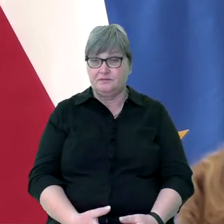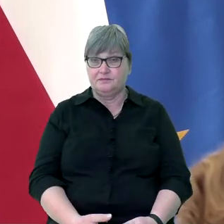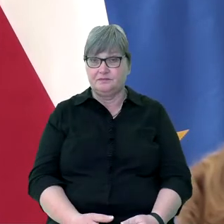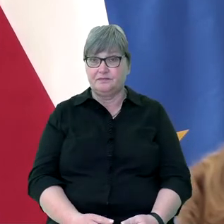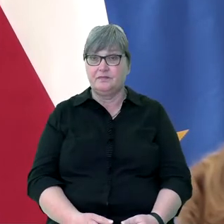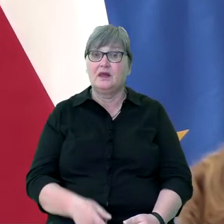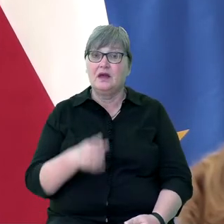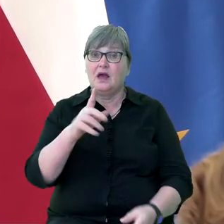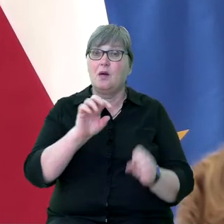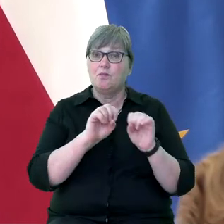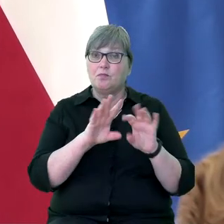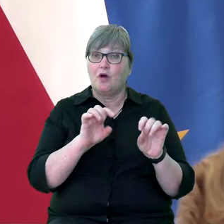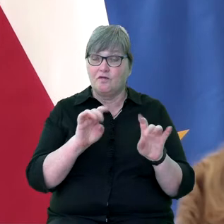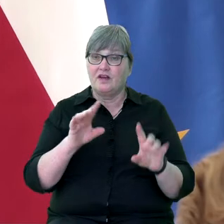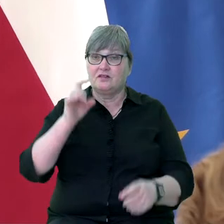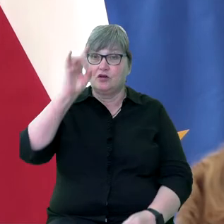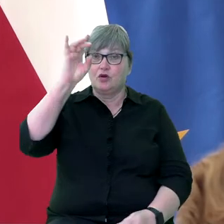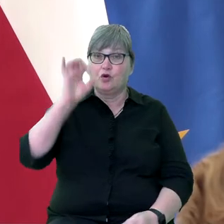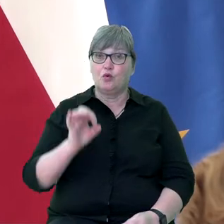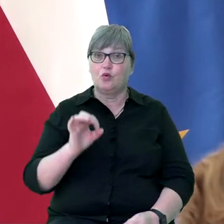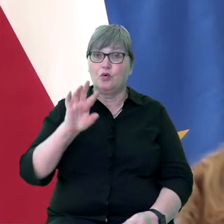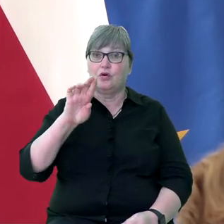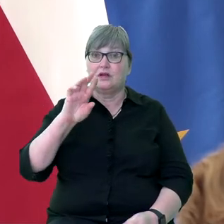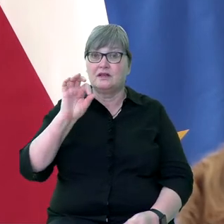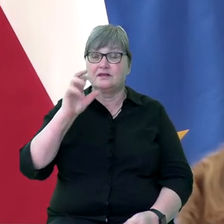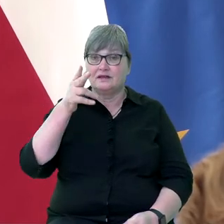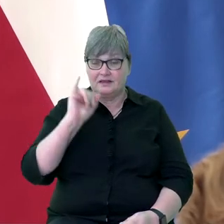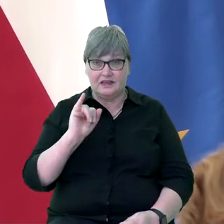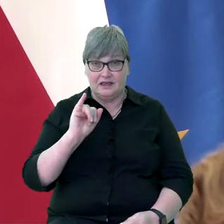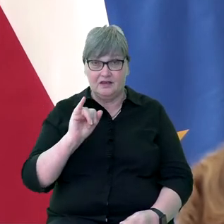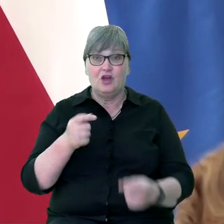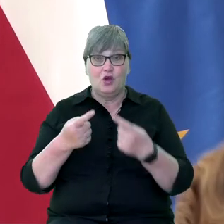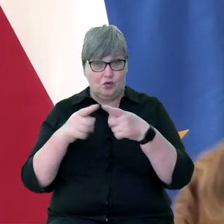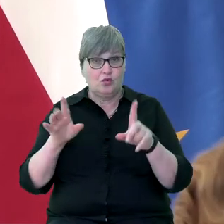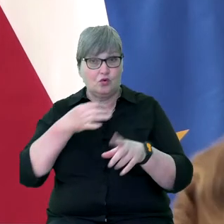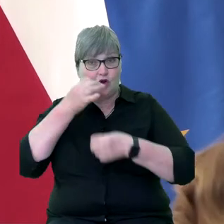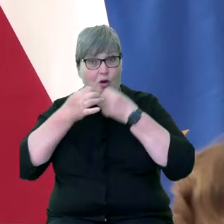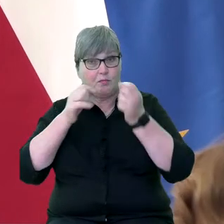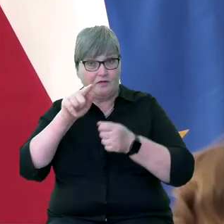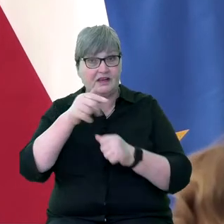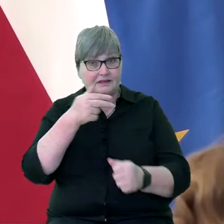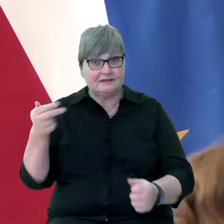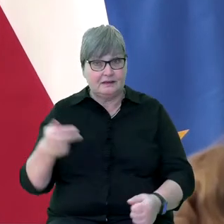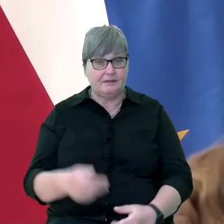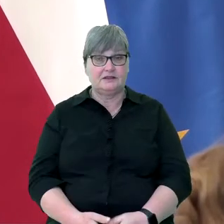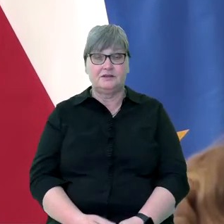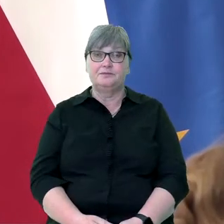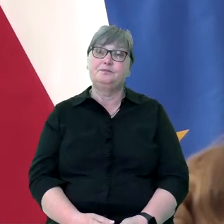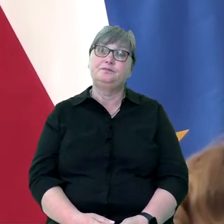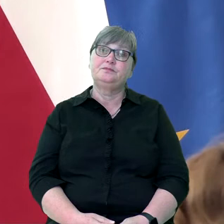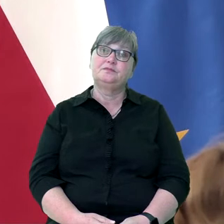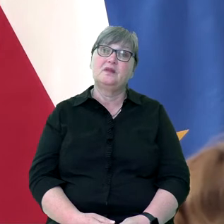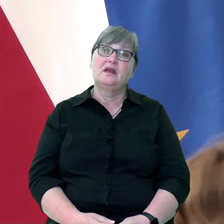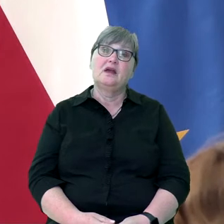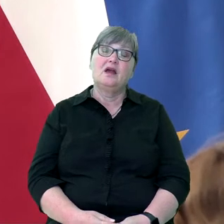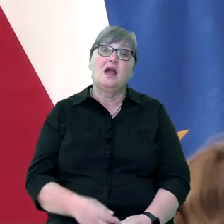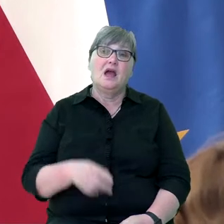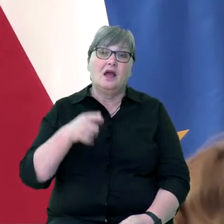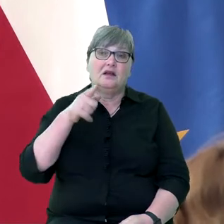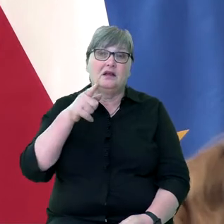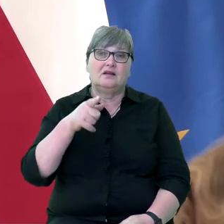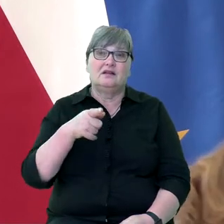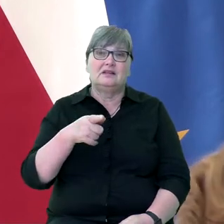pan profesor Górski przybliży nam te aspekty. Dramatyzm naszej